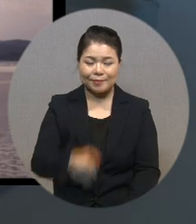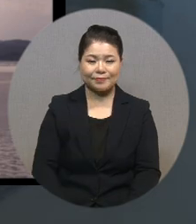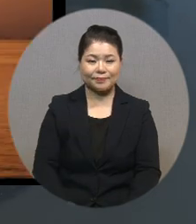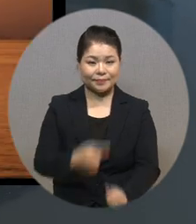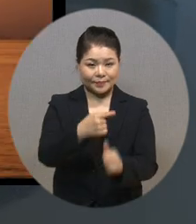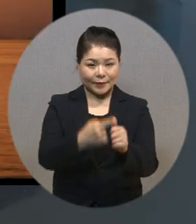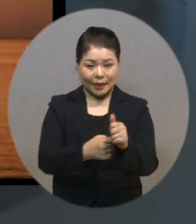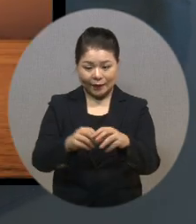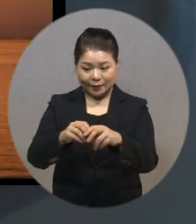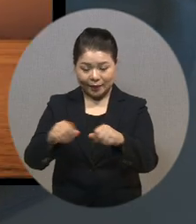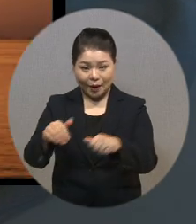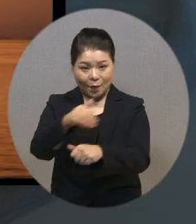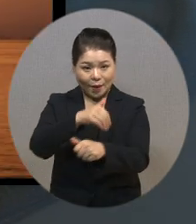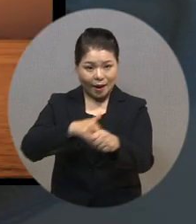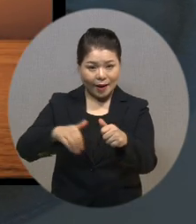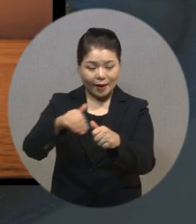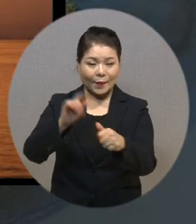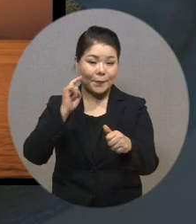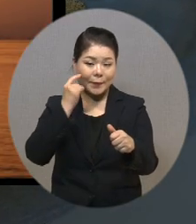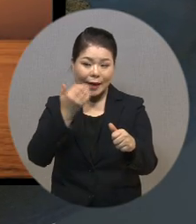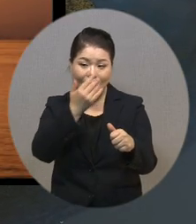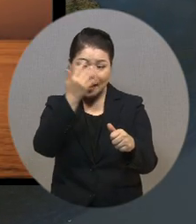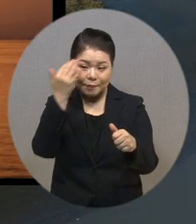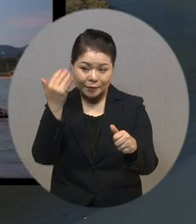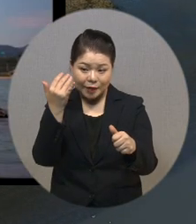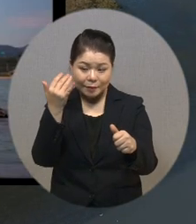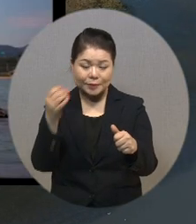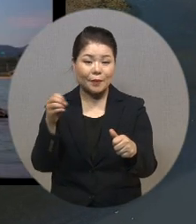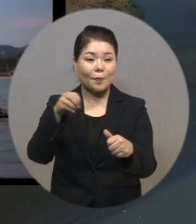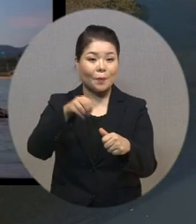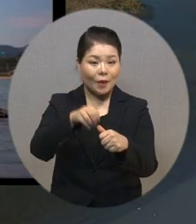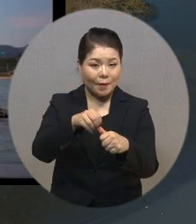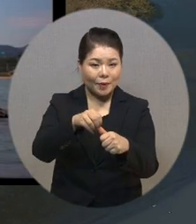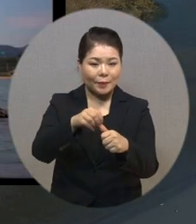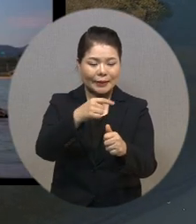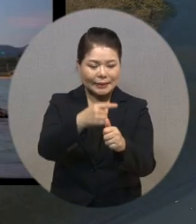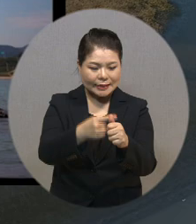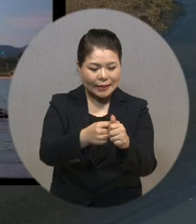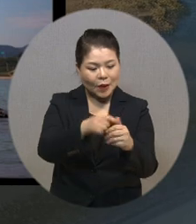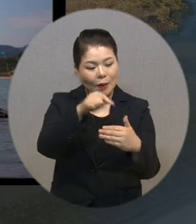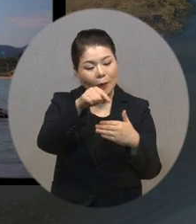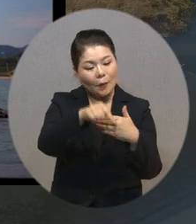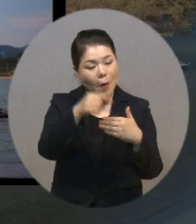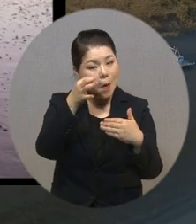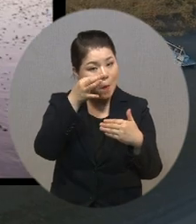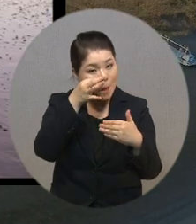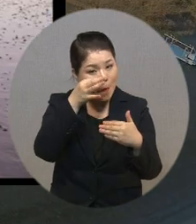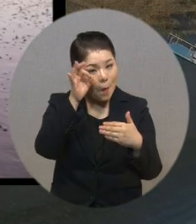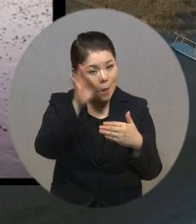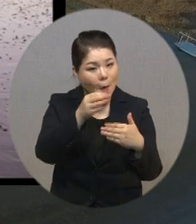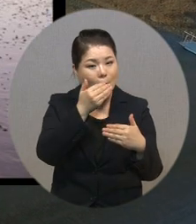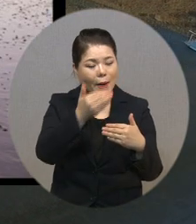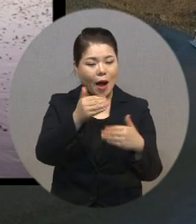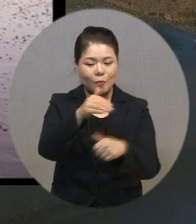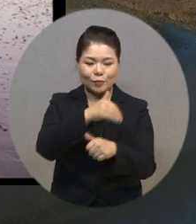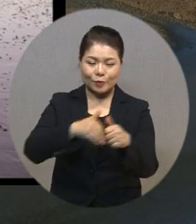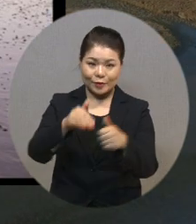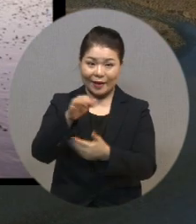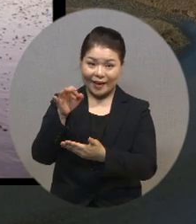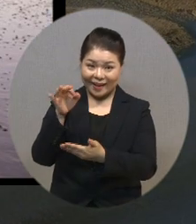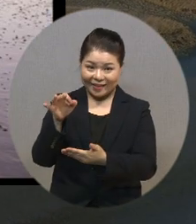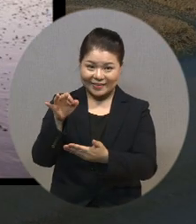환경에 미적 가치를 부여하다 보면 자연의 이면이 보이고 풍경의 가치가